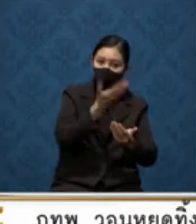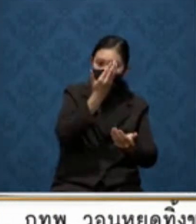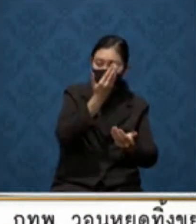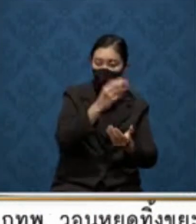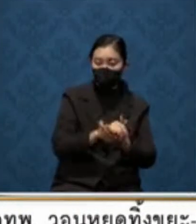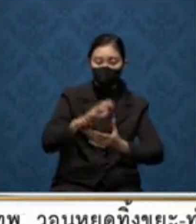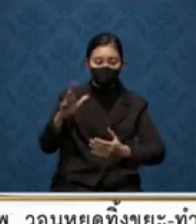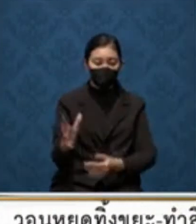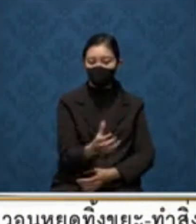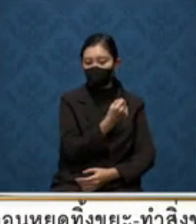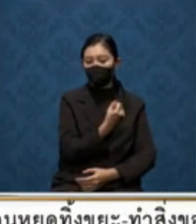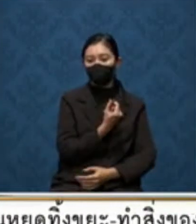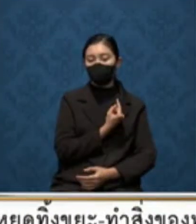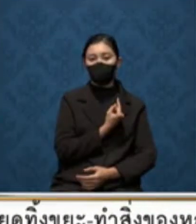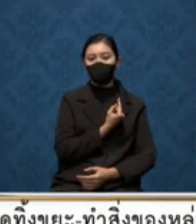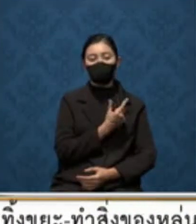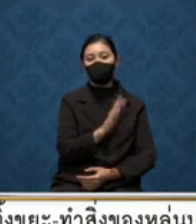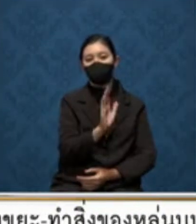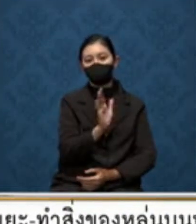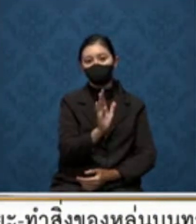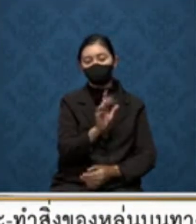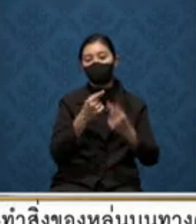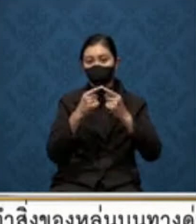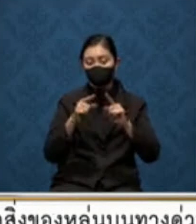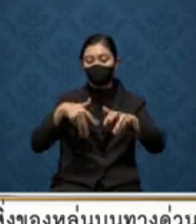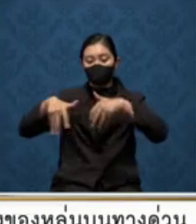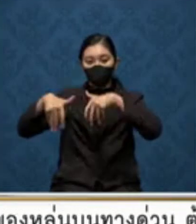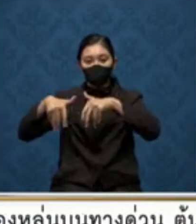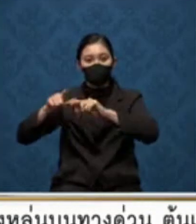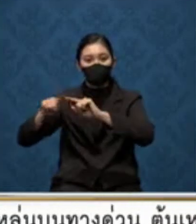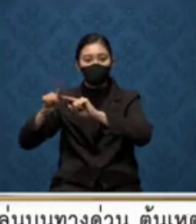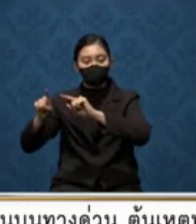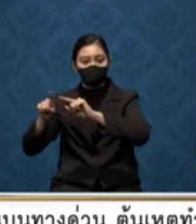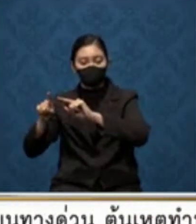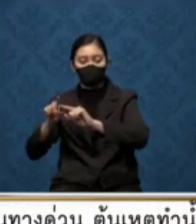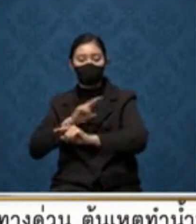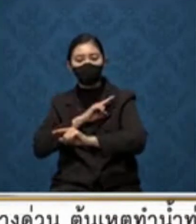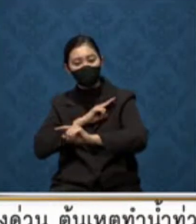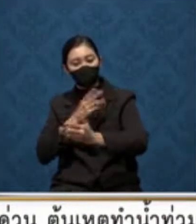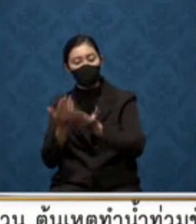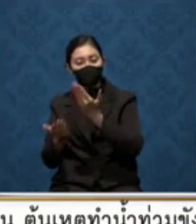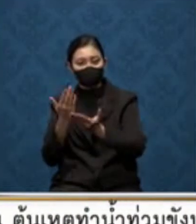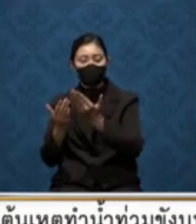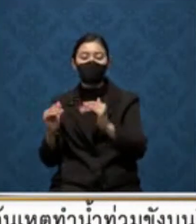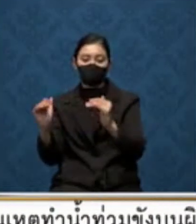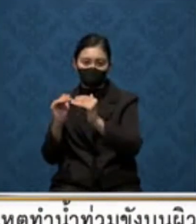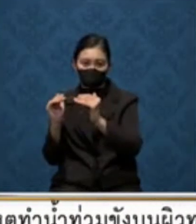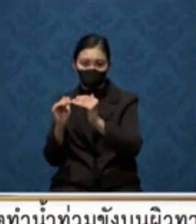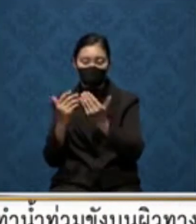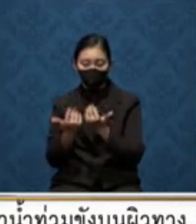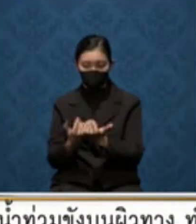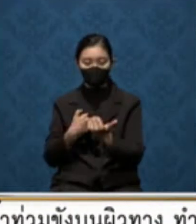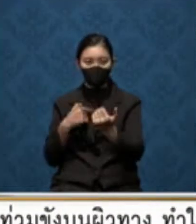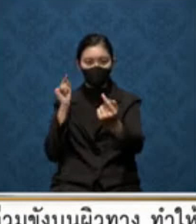องตลาดได้โนของรลเล็ไม่สามารถยืนบลำแข้งแล้วกต่อสู้ได้สิ่ต่ๆเiałemานนี้เป็เจตonomารมซึเราออกกษหมายกัครับ